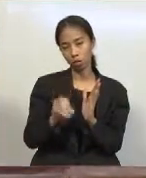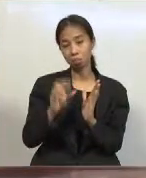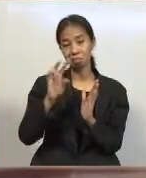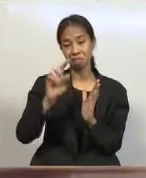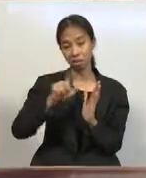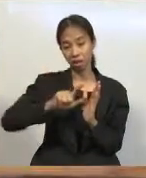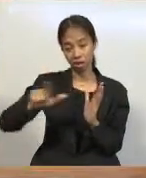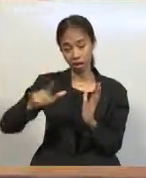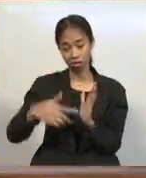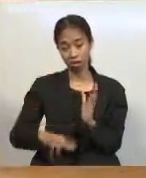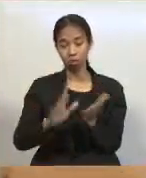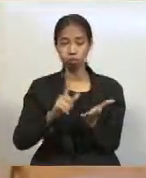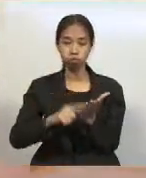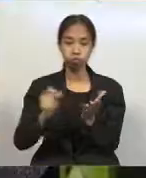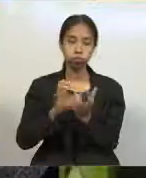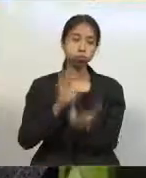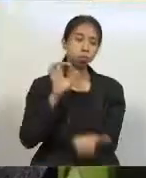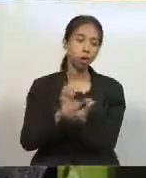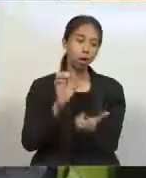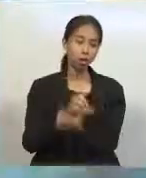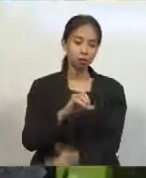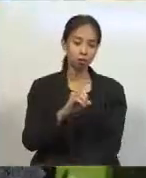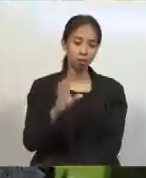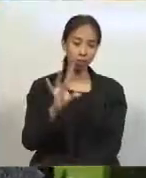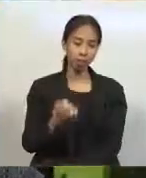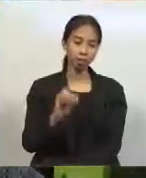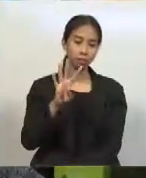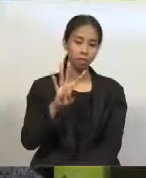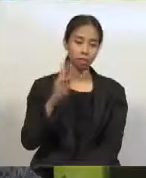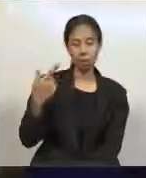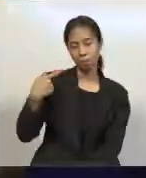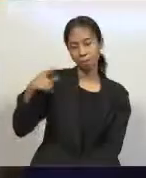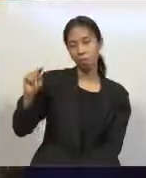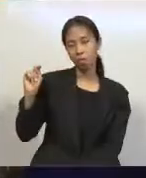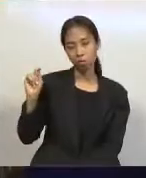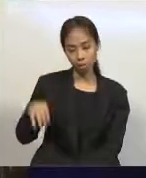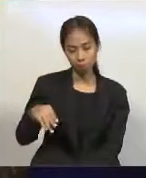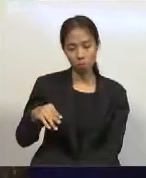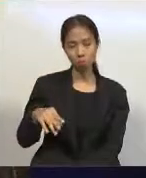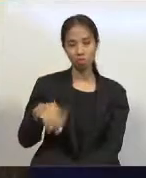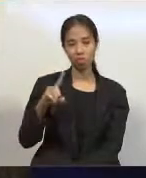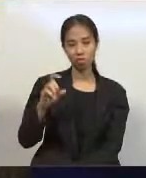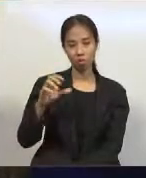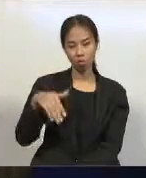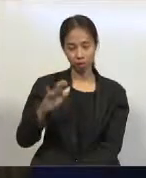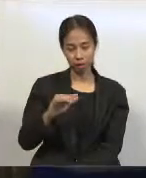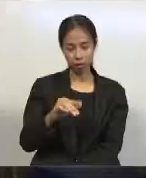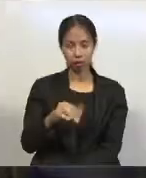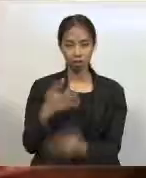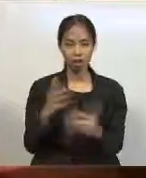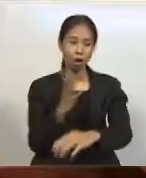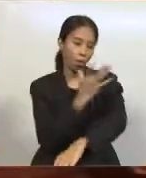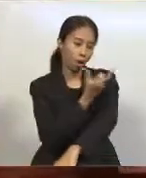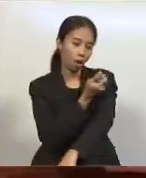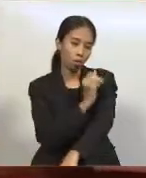ล้านบาทตามมาด้วยสมุทรปราการ184ล้านบาทปทุมธานี135ล้านบาทพระนครศรีอยุธย